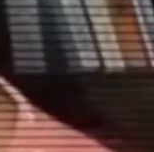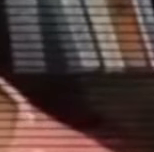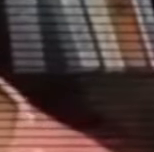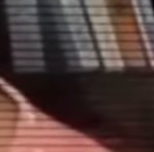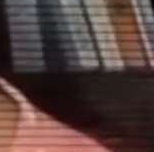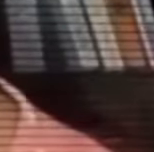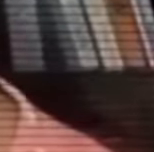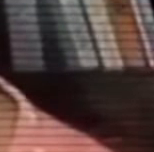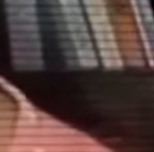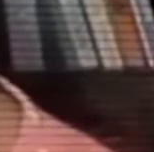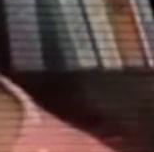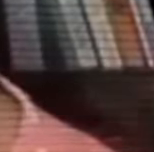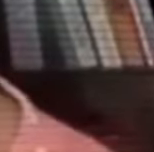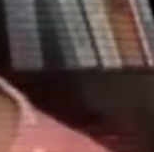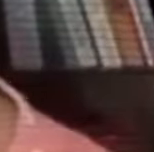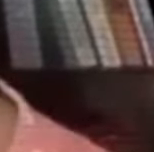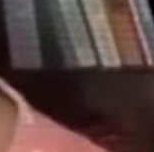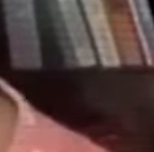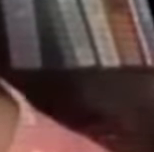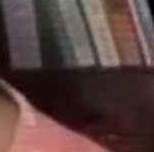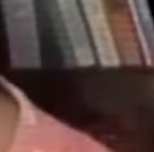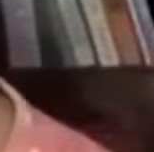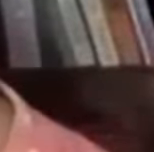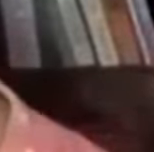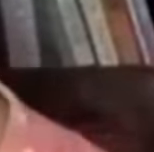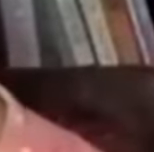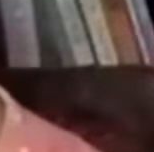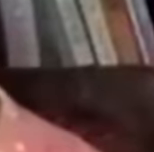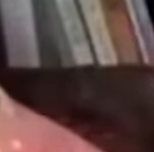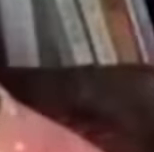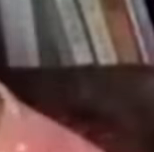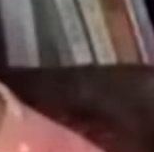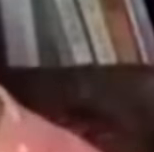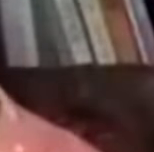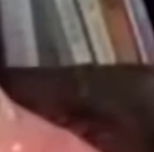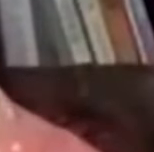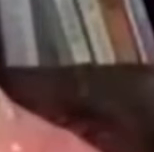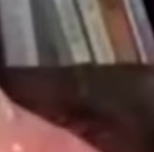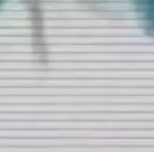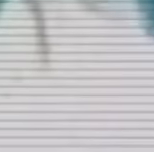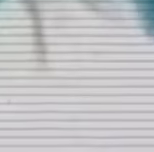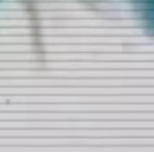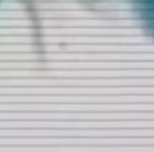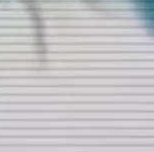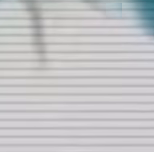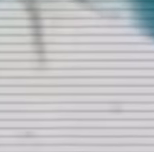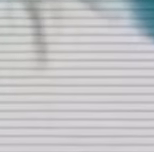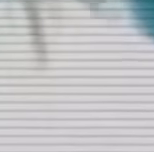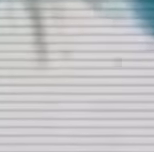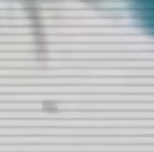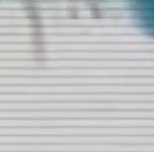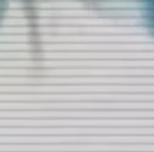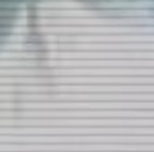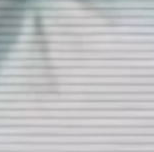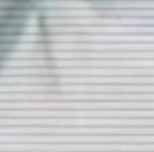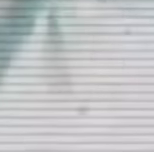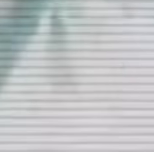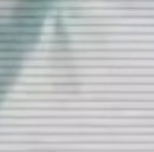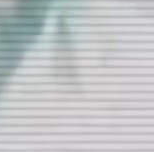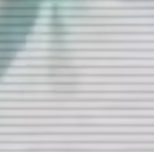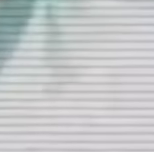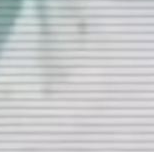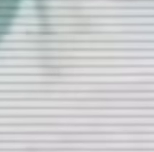Ambisyoso siya at wala siyang hesitation kung anong gusto niya, makukuha niya yan. Isang magaling na politiko